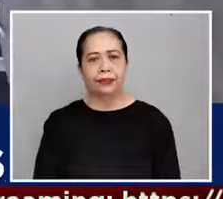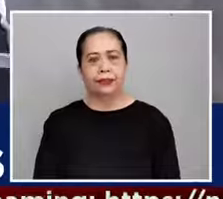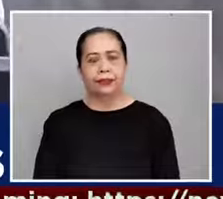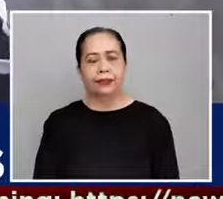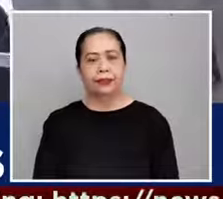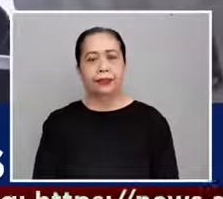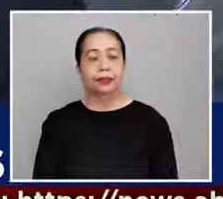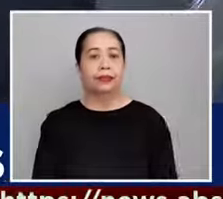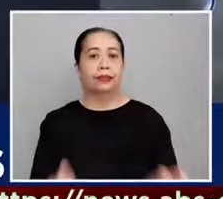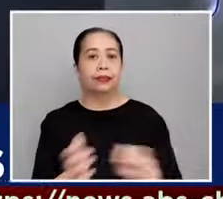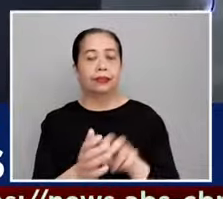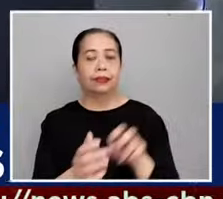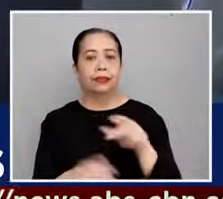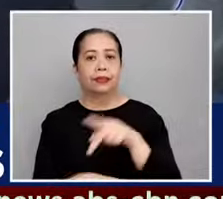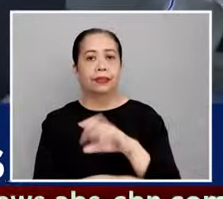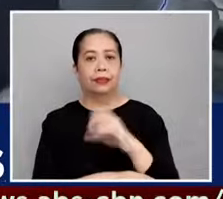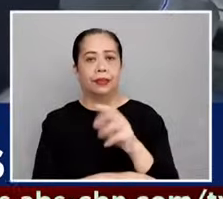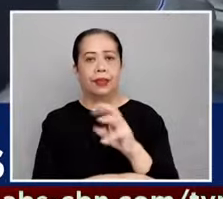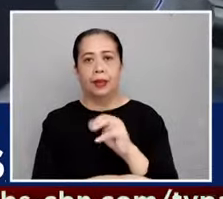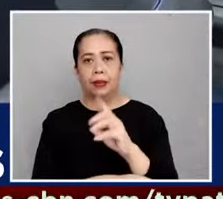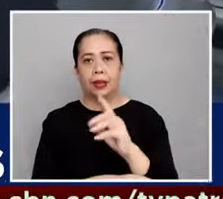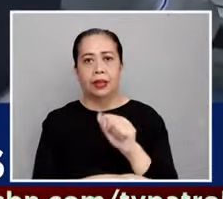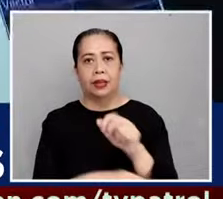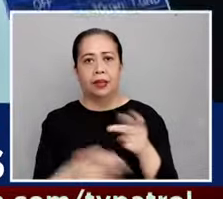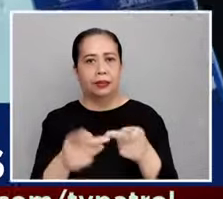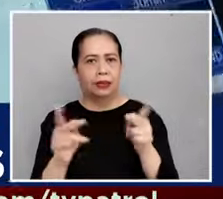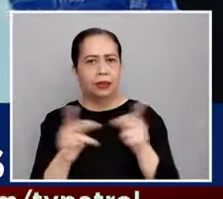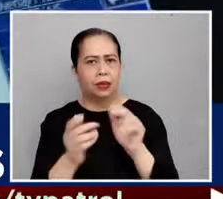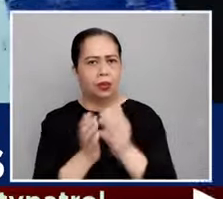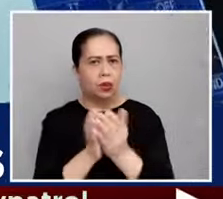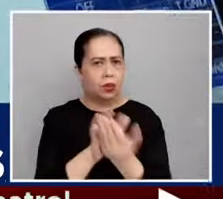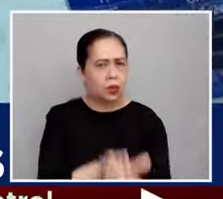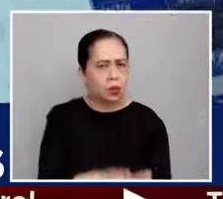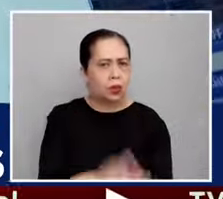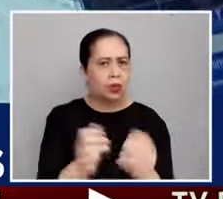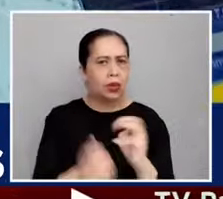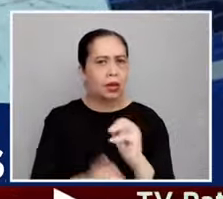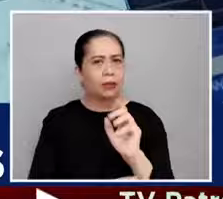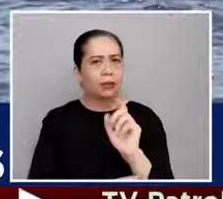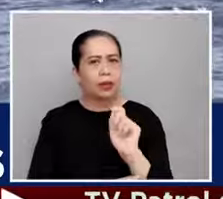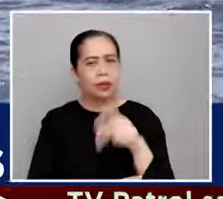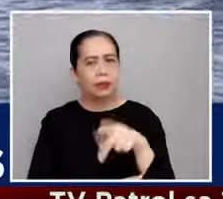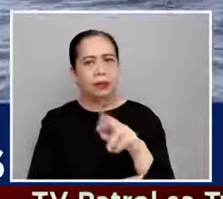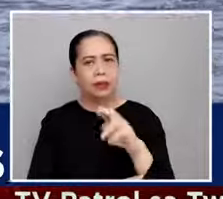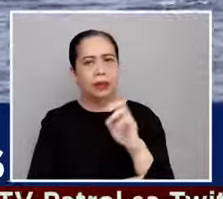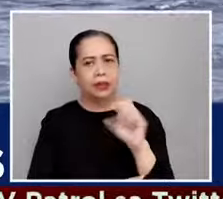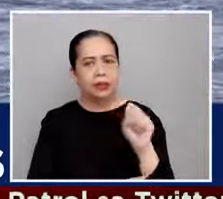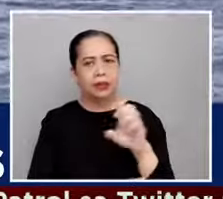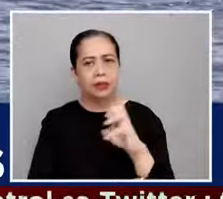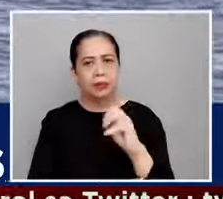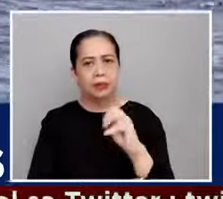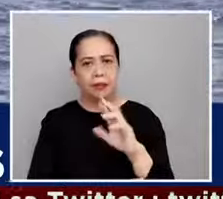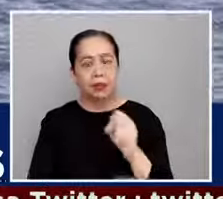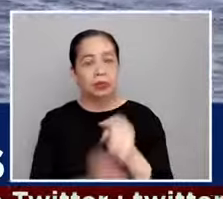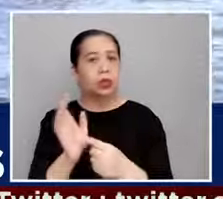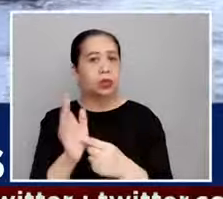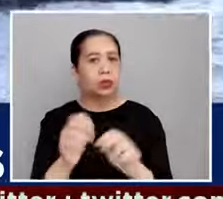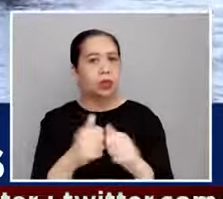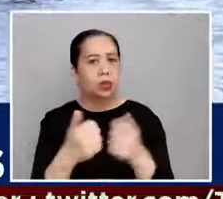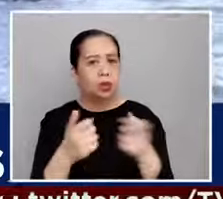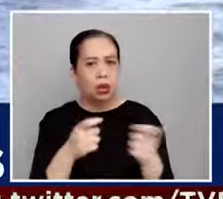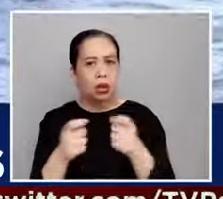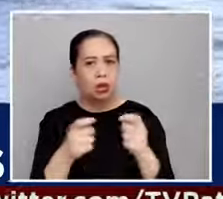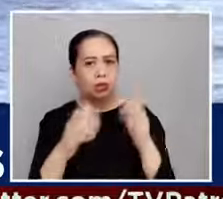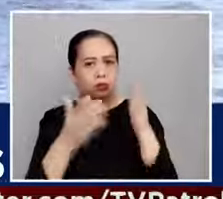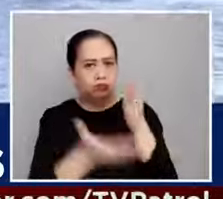Isinama ng Philippine Coast Guard ang media sa lugar kung saan nakalubog ang barkong MT Princess Empress para ipakita kung paano nila